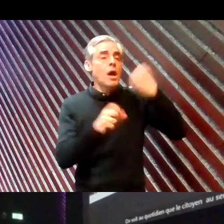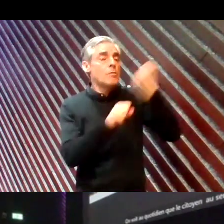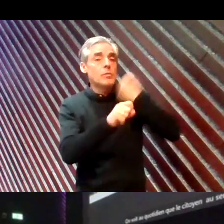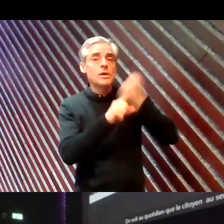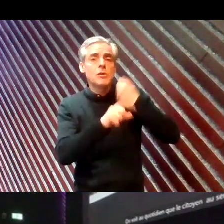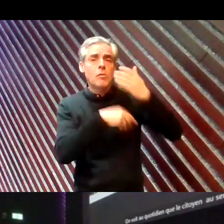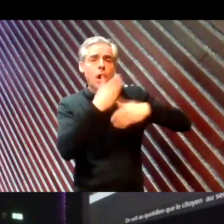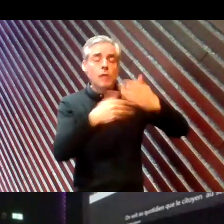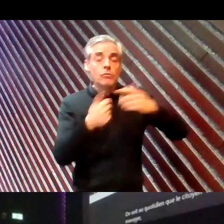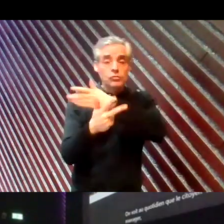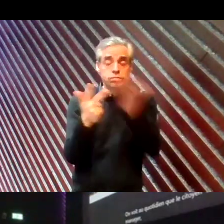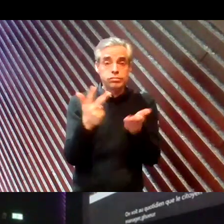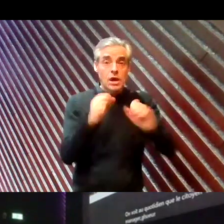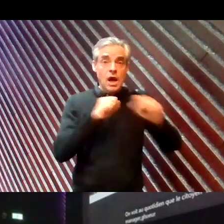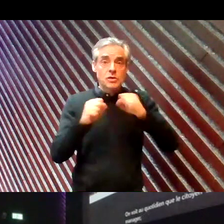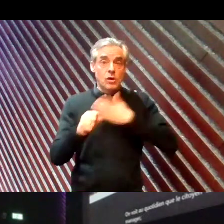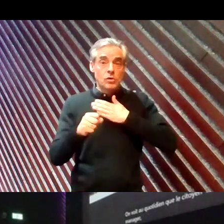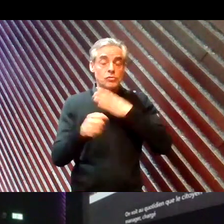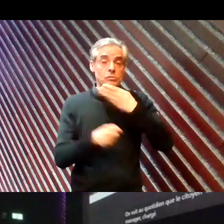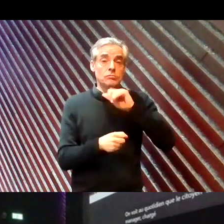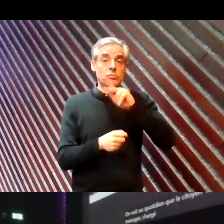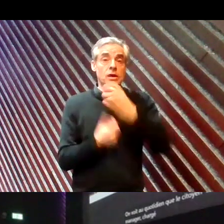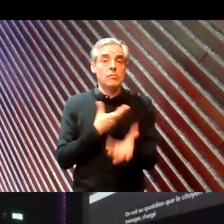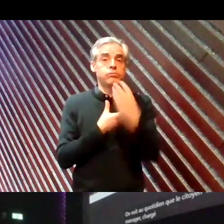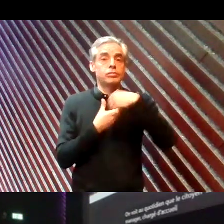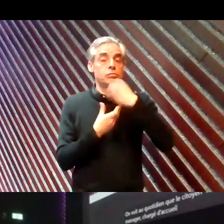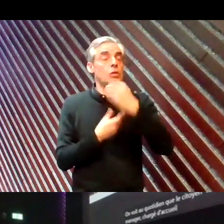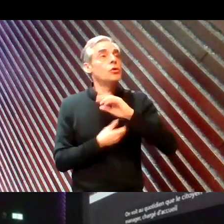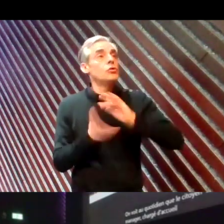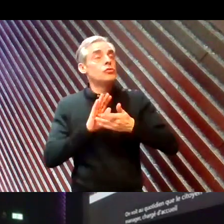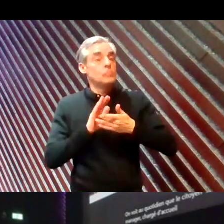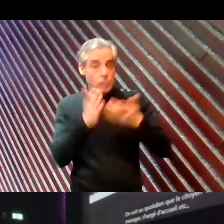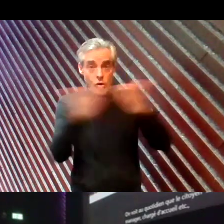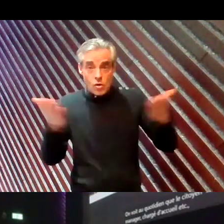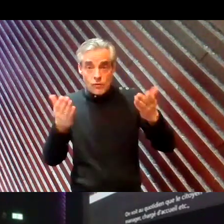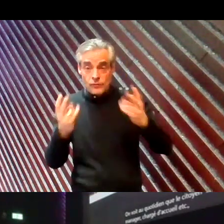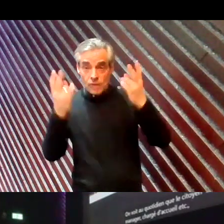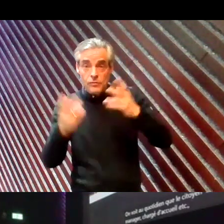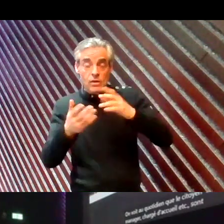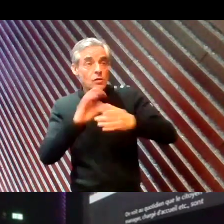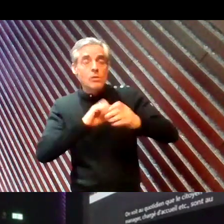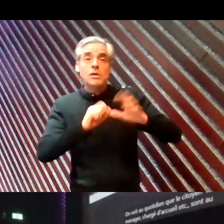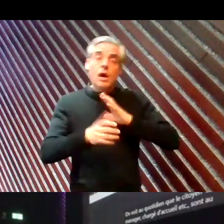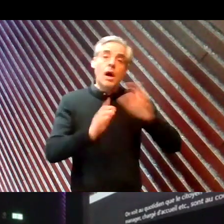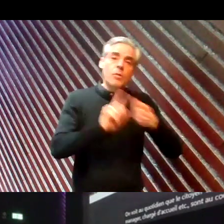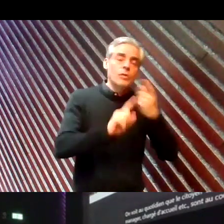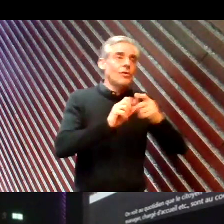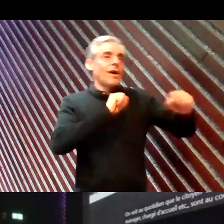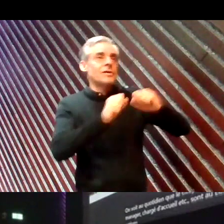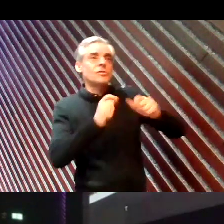sensibilisateur, ils sont au cœur de nos actions. Évidemment, il ne'agit pas de dire que tout repose sur eux. L'action institutionnelle, l'action associative